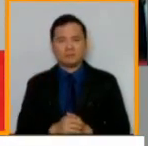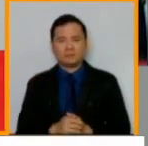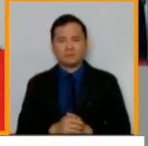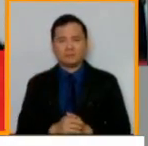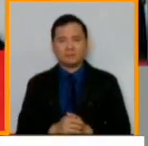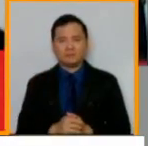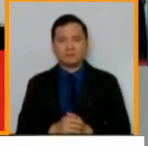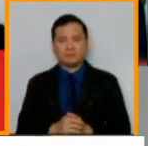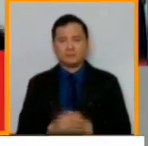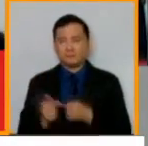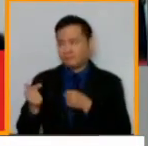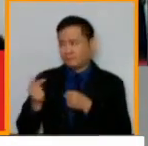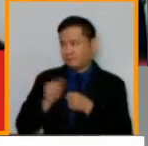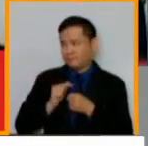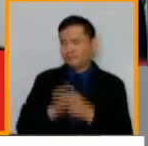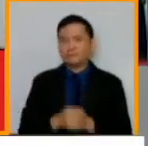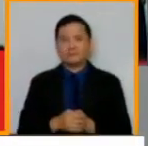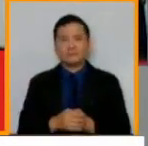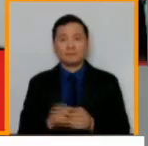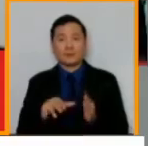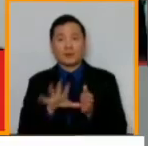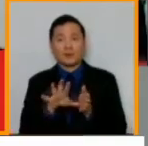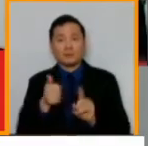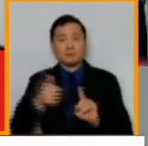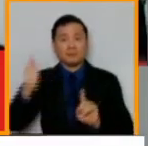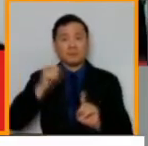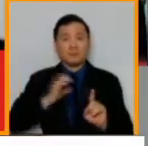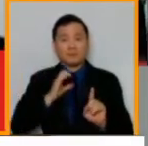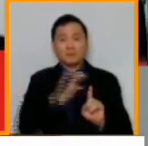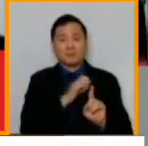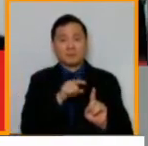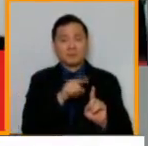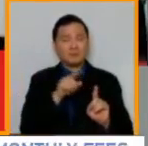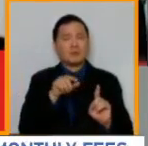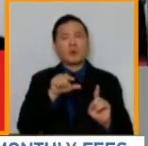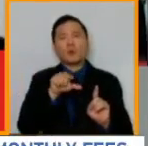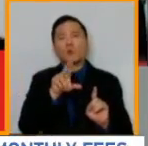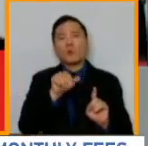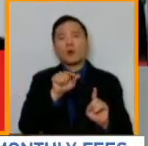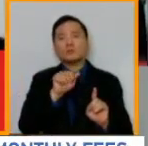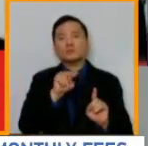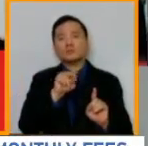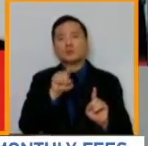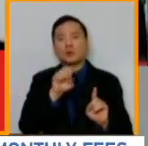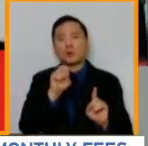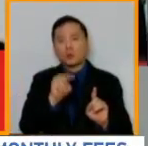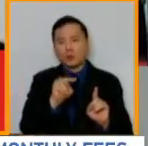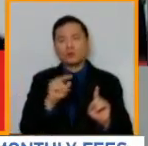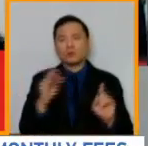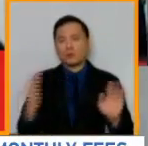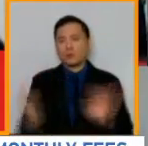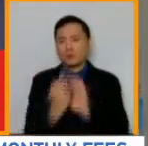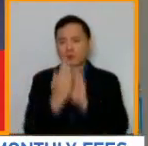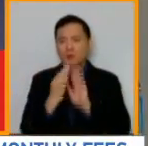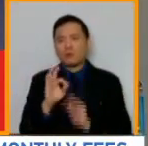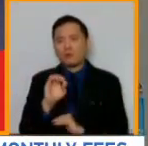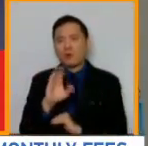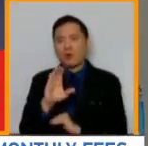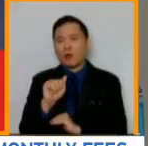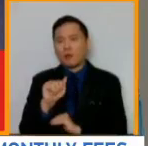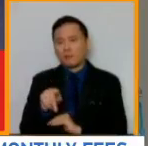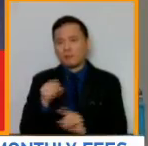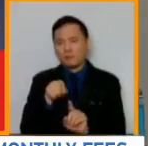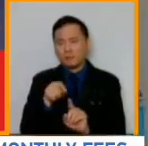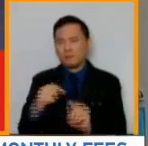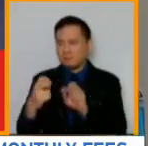Humarap si COMELEC Commissioner Rowena Guanzon sa Foreign Correspondents Association of the Philippines o FOCAP. Sinabi na raw niya kay Senate President